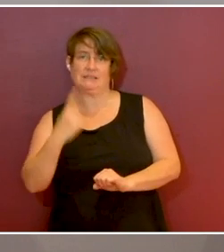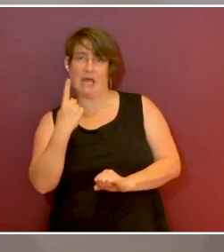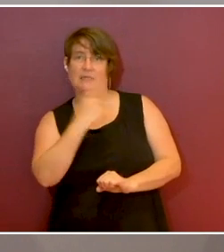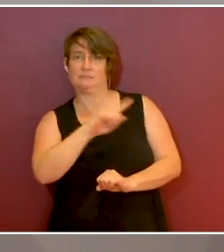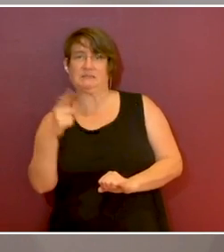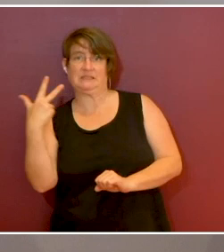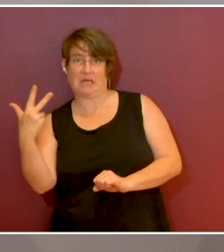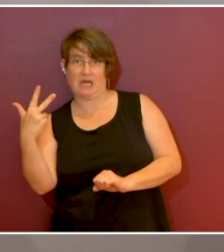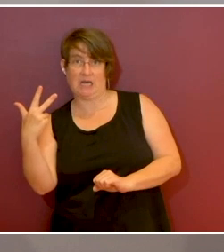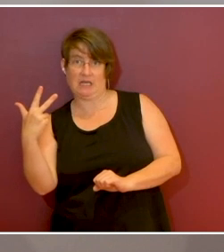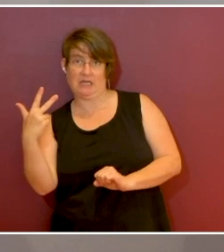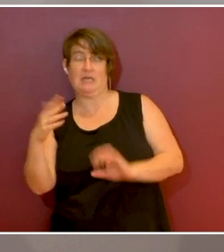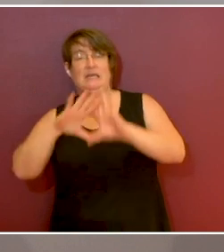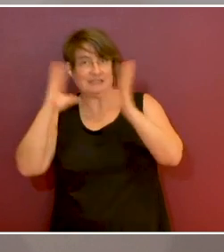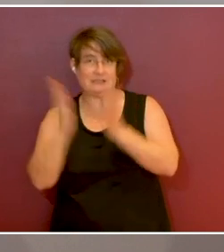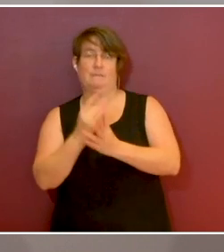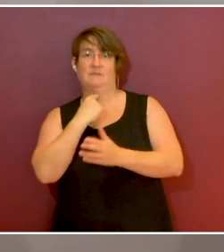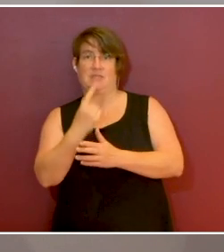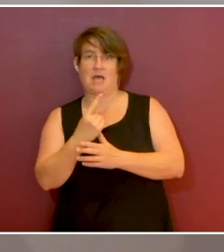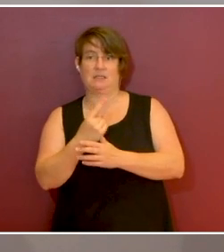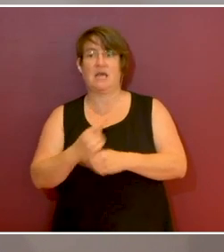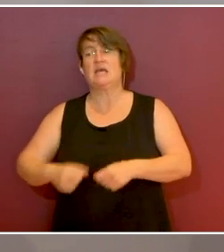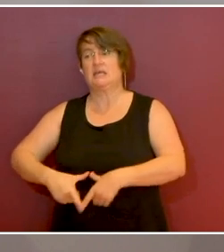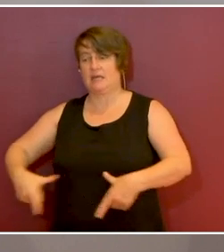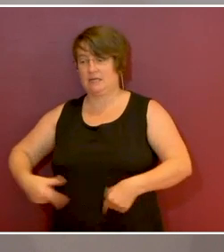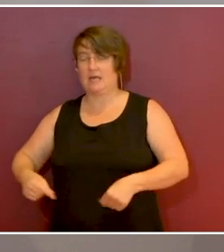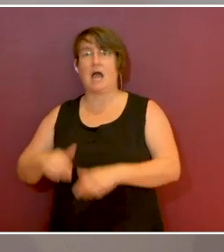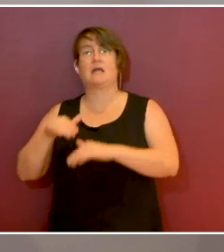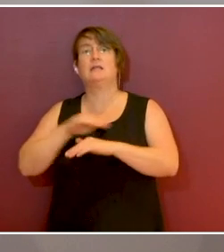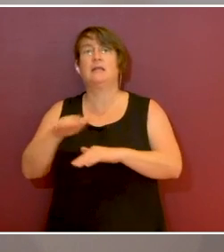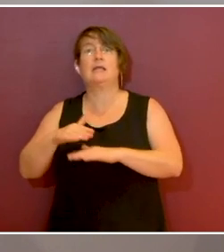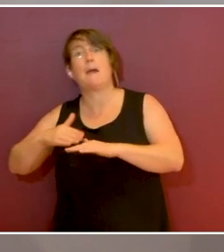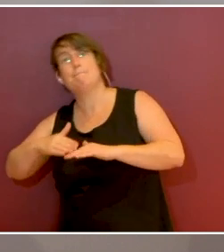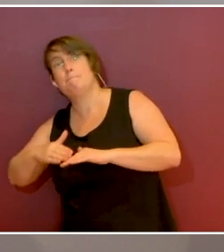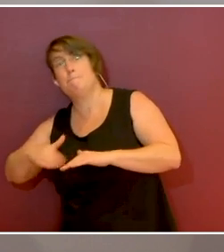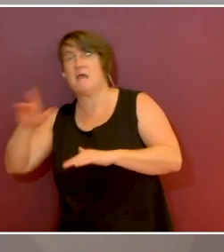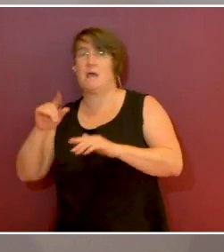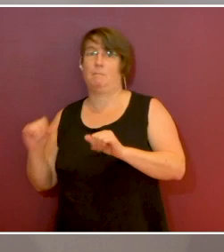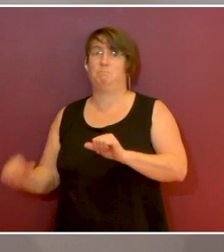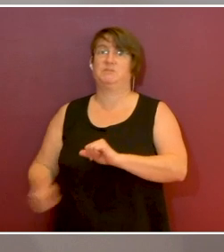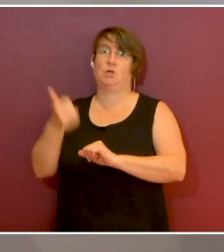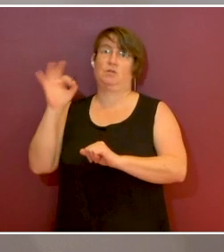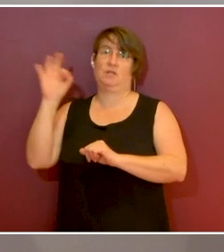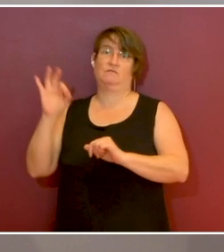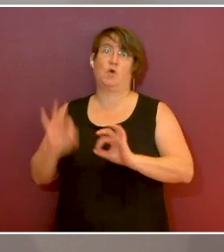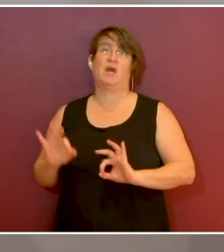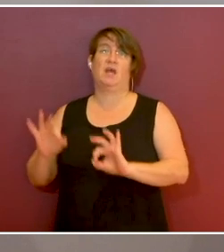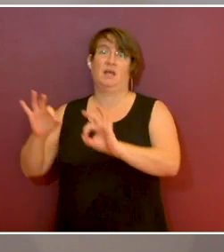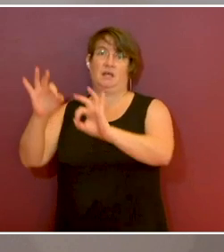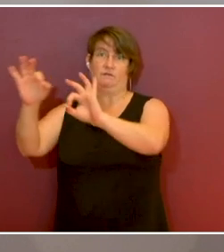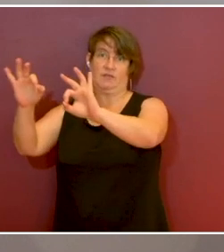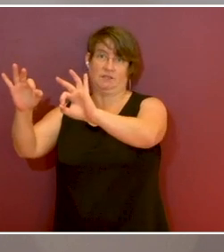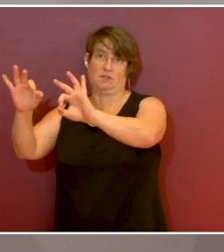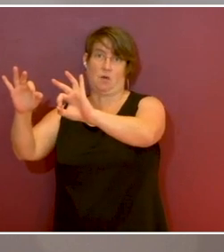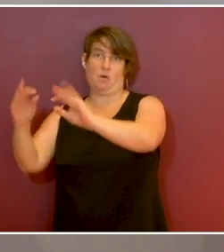dass Kitas eben nicht überproportional stärker zum Infektionsgeschehen beitragen. Und das ist schon wichtig, wenn Sie sich anschauen, wie das